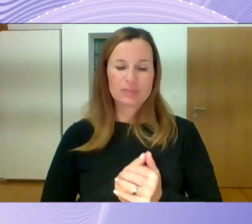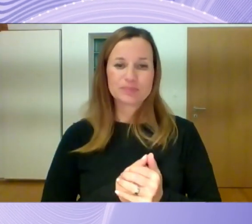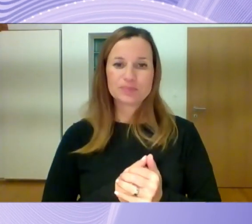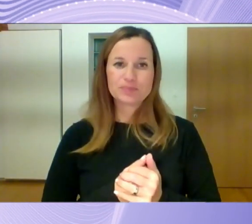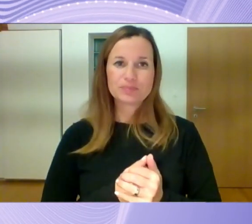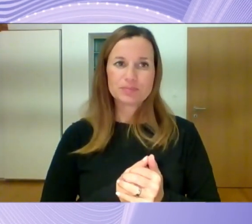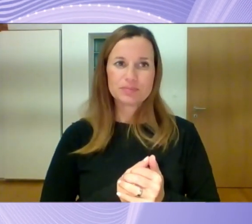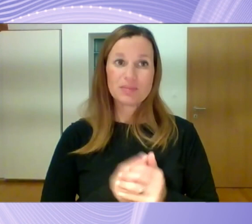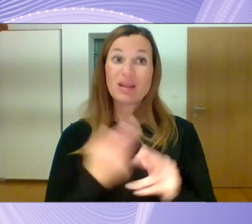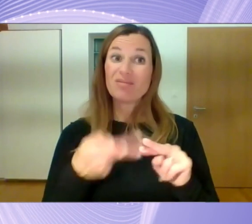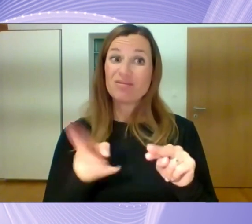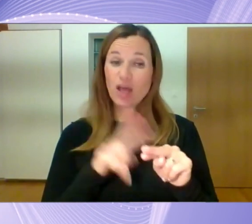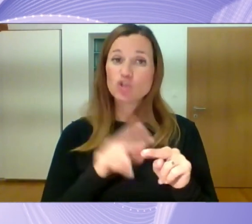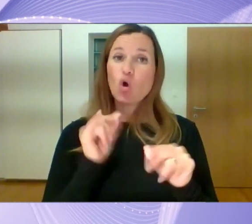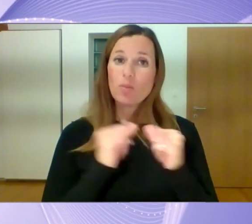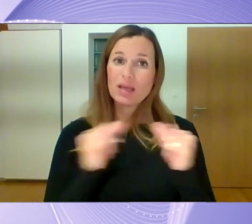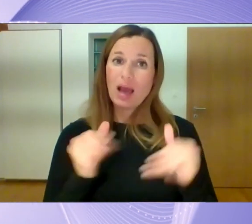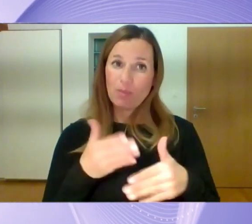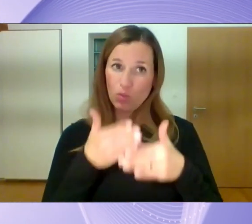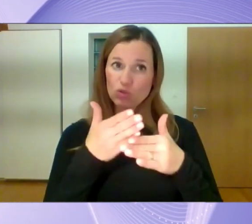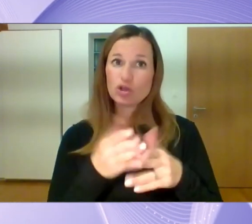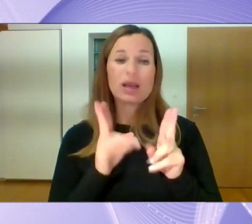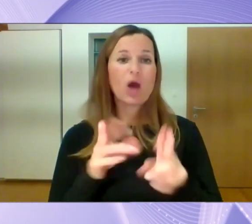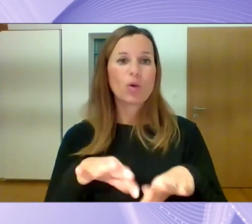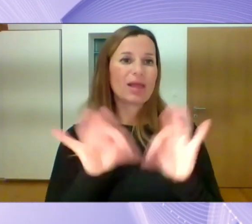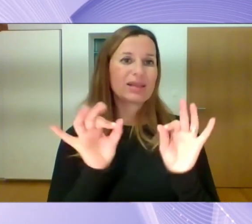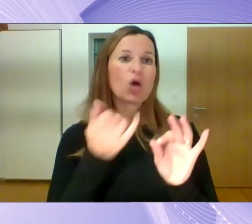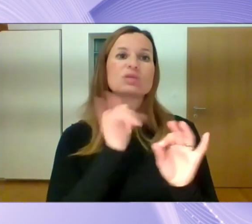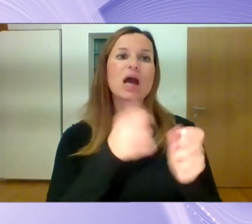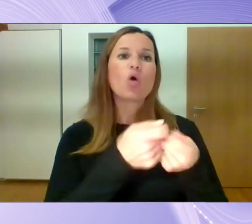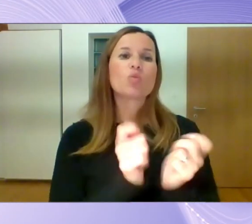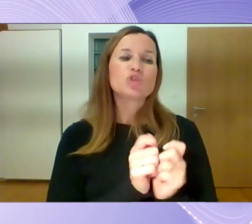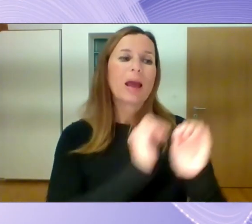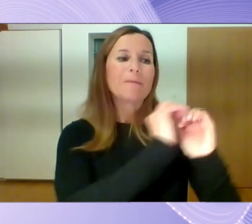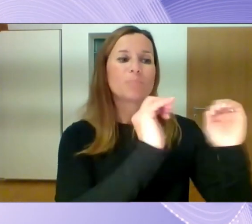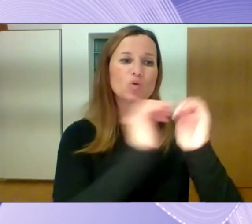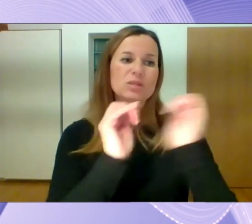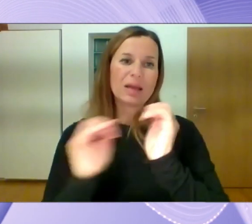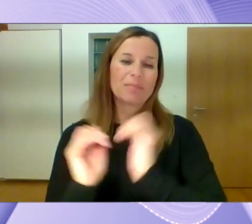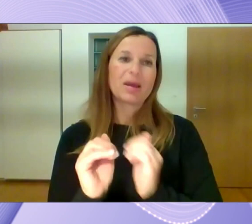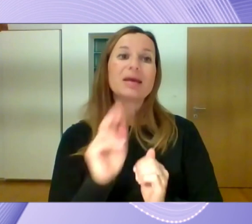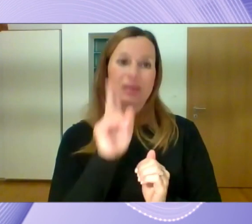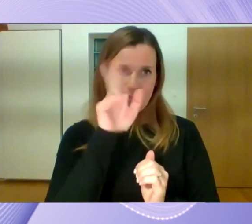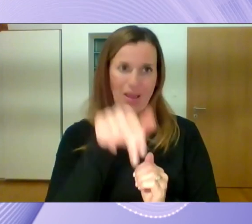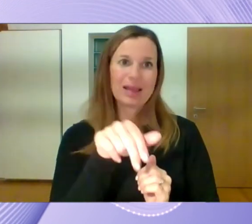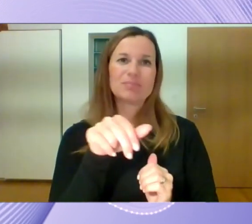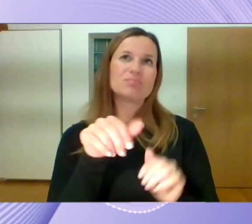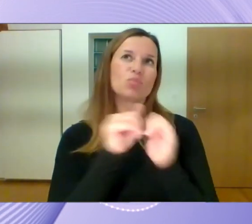Zdaj, več oblikah pomoči lahko najdete za vsako občino posebej, obstaja zemljevid na